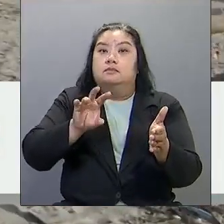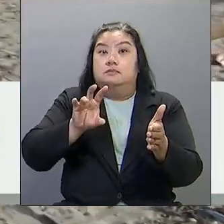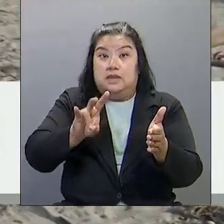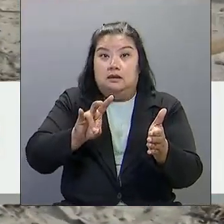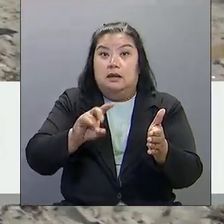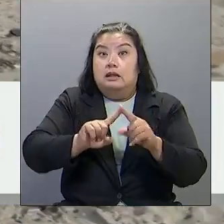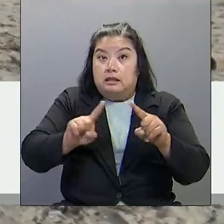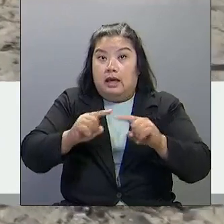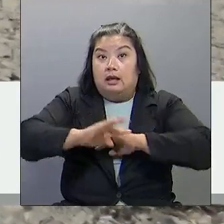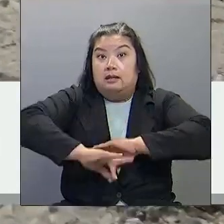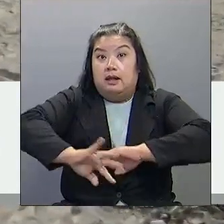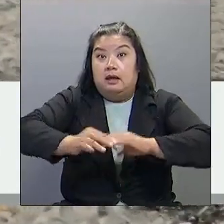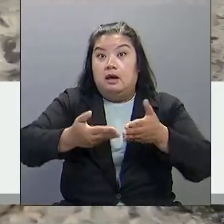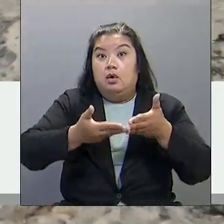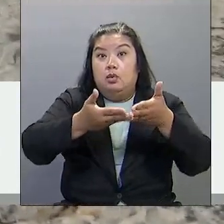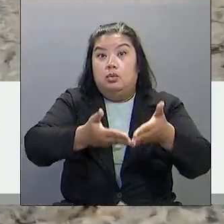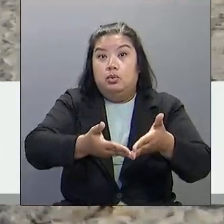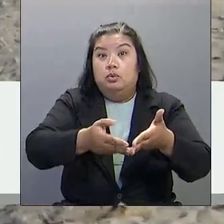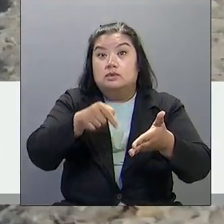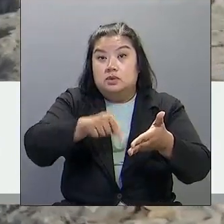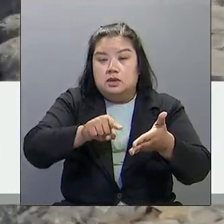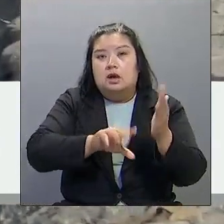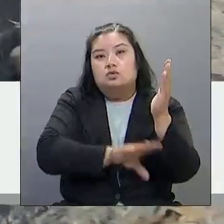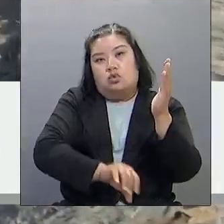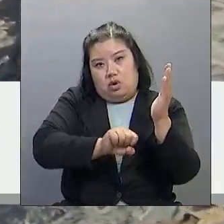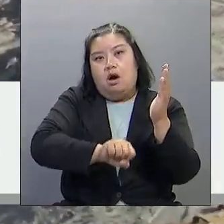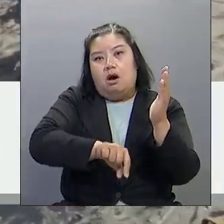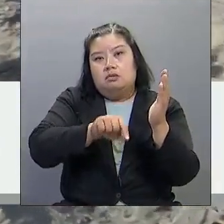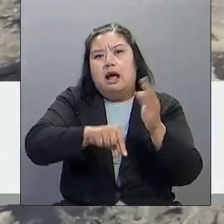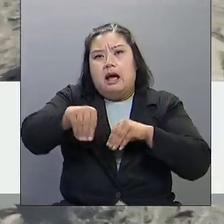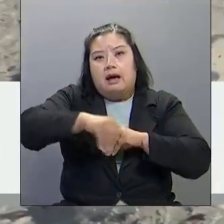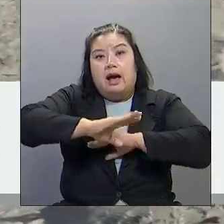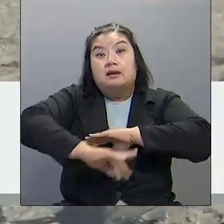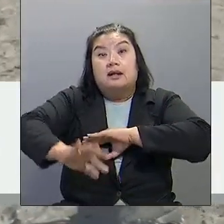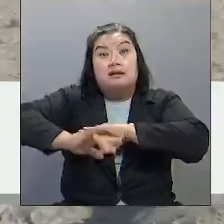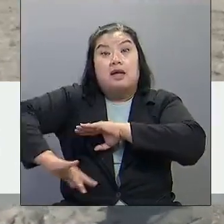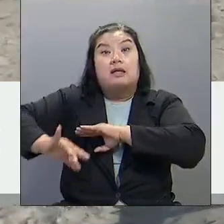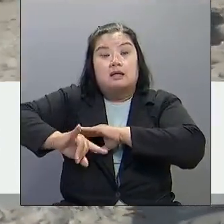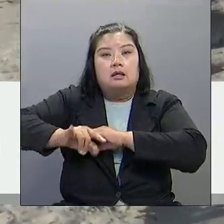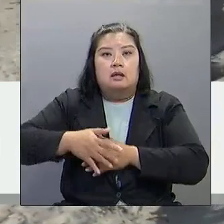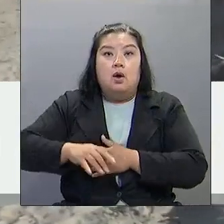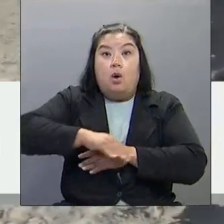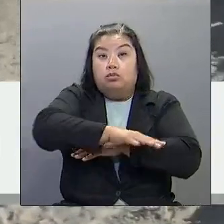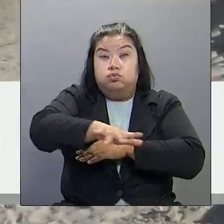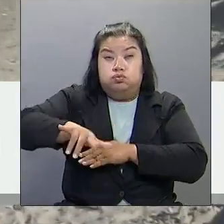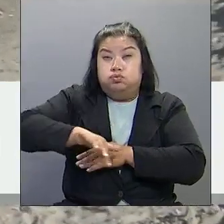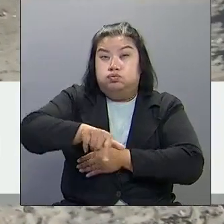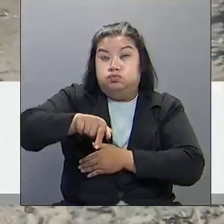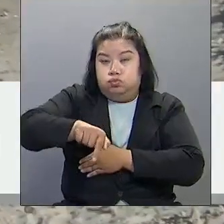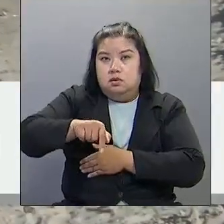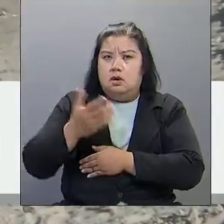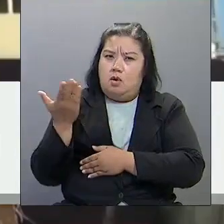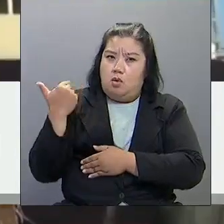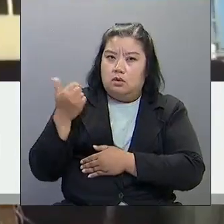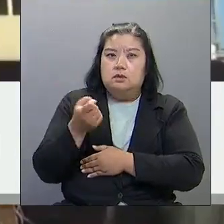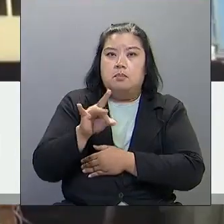ณชายหาดปลายแหลมสนอ่อนแหลมสมิลาอำเภอเมืองสงขลาใกล้ๆกับเขื่อนกันทรายปากร่องน้ำทะเลสาบสงขลาเมื่อวันที่